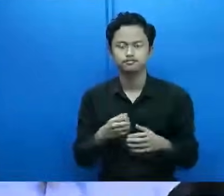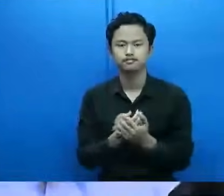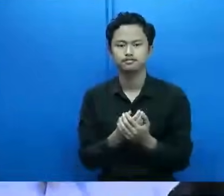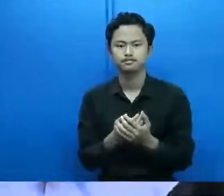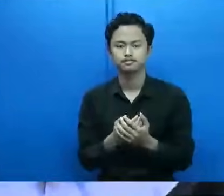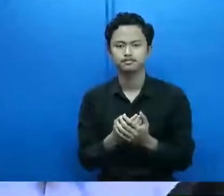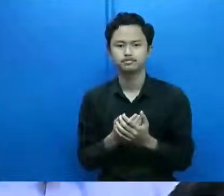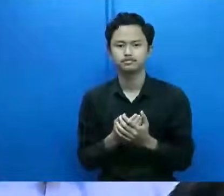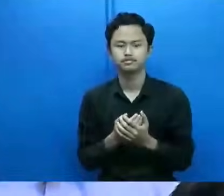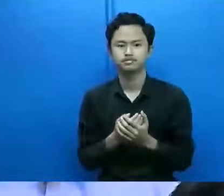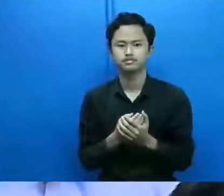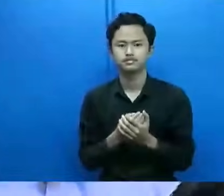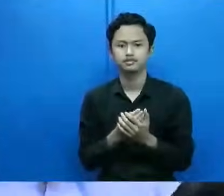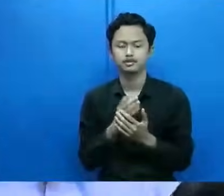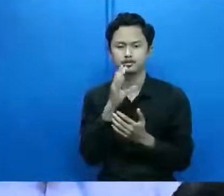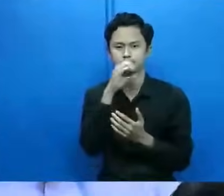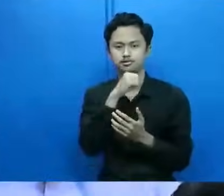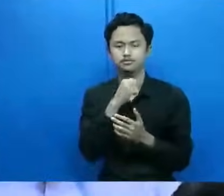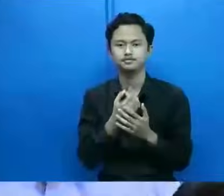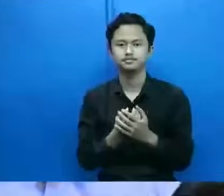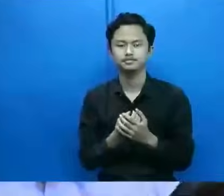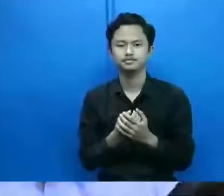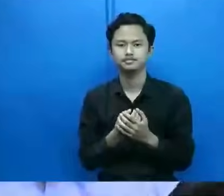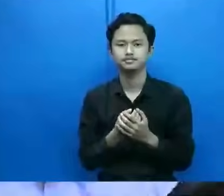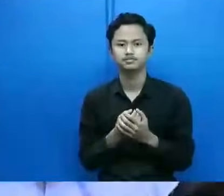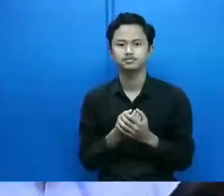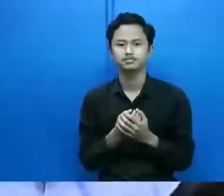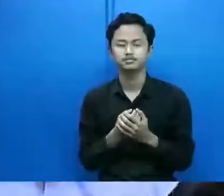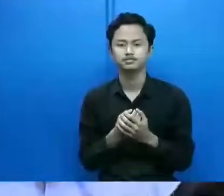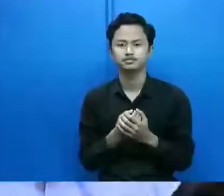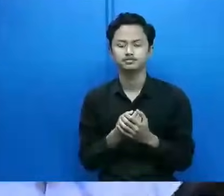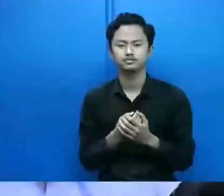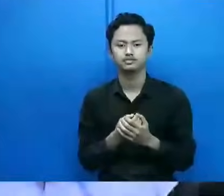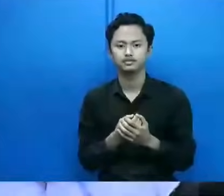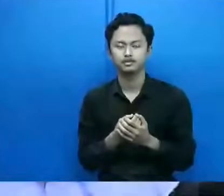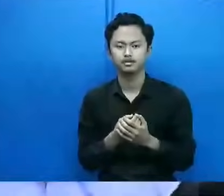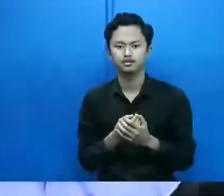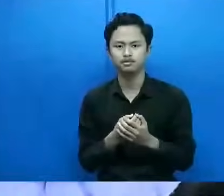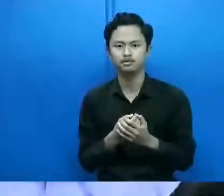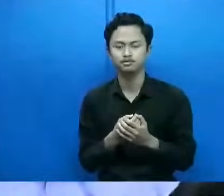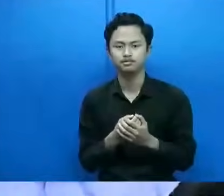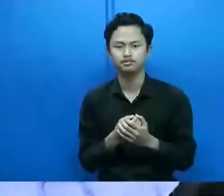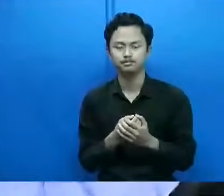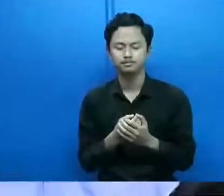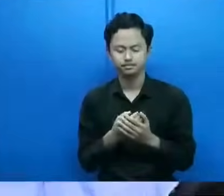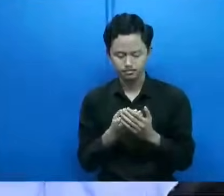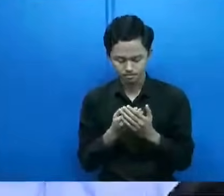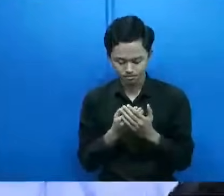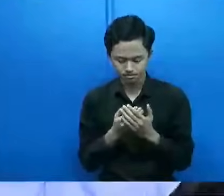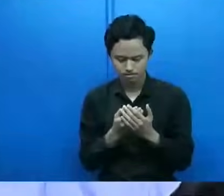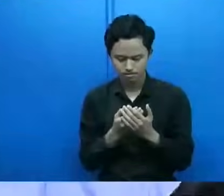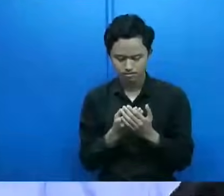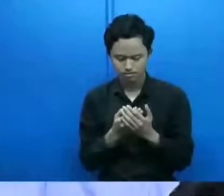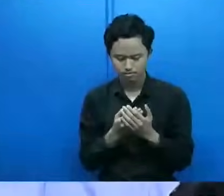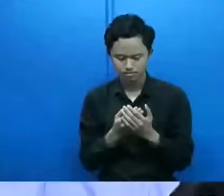bainahunna. Allahumma nashhadu bi annaka Allah, la ilaha illa anta as-samad alladhi lam yalid wa lam yulad wa lam yakul lahu kufuwan ahad. Allahumma salli